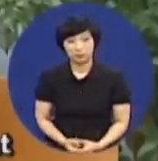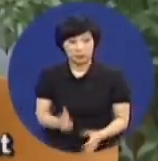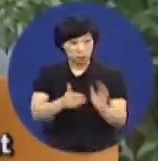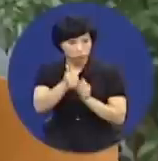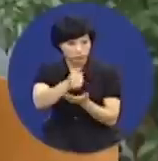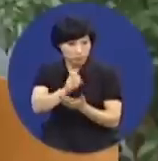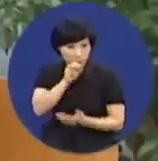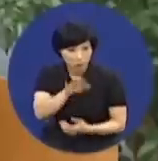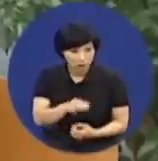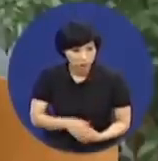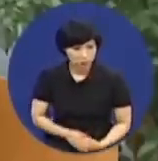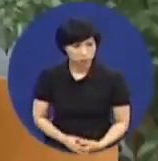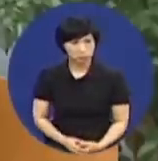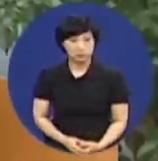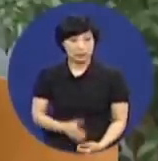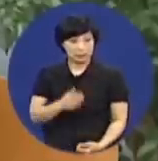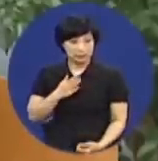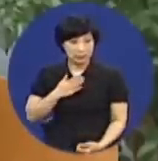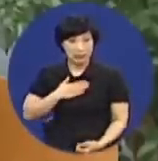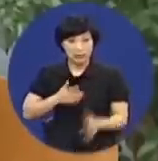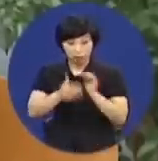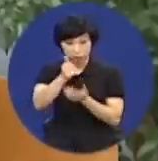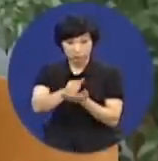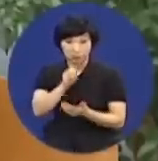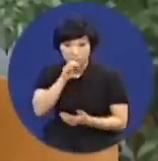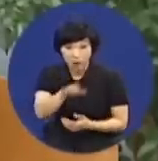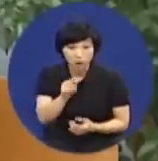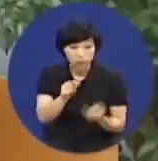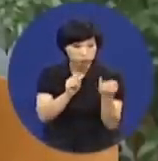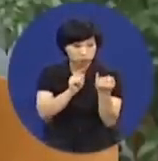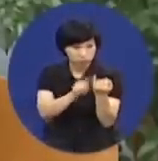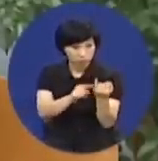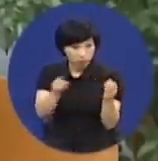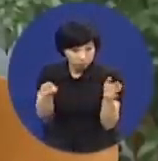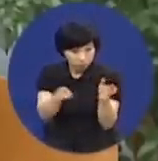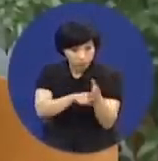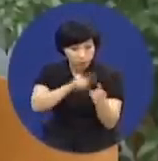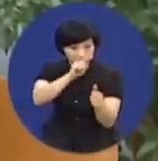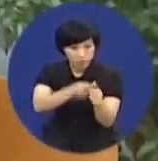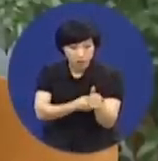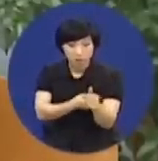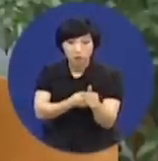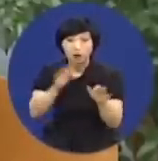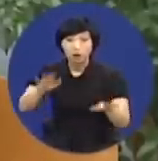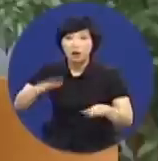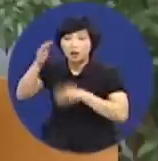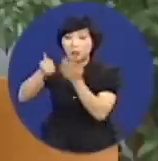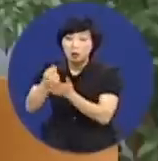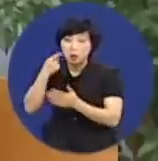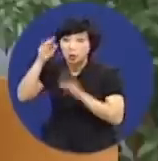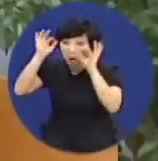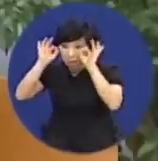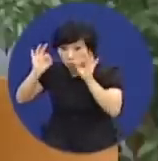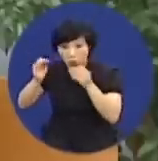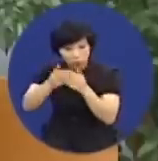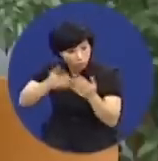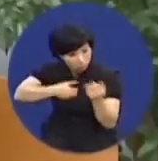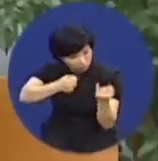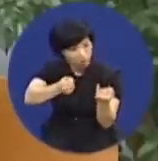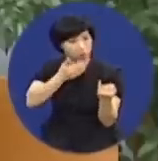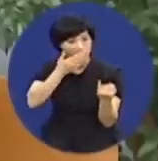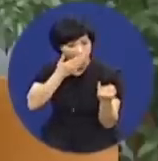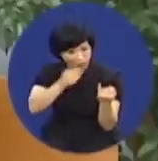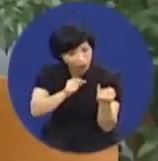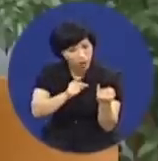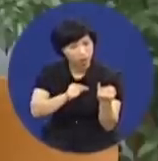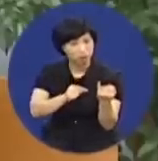イエスは言われました。もしあなたが信じるなら神の栄光を見ると